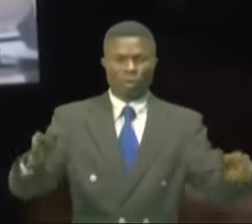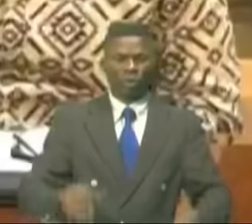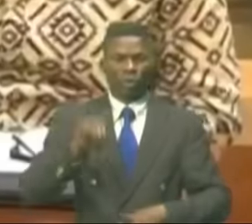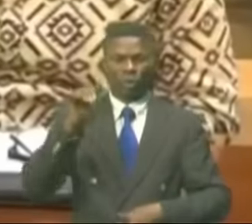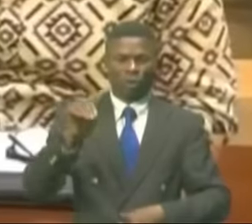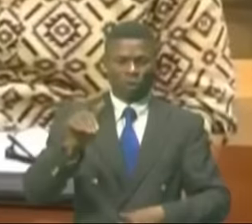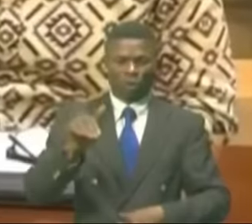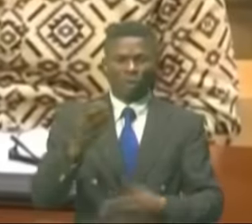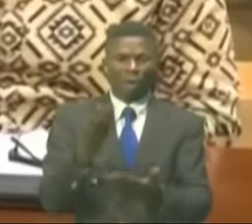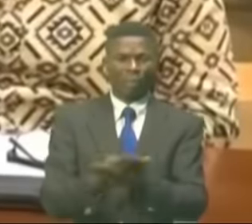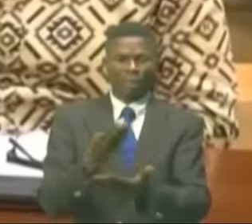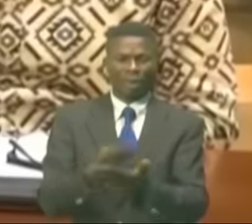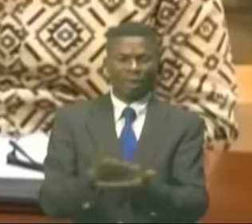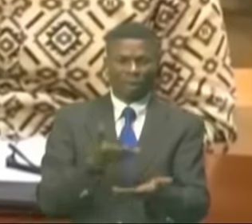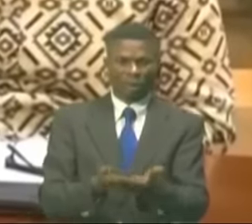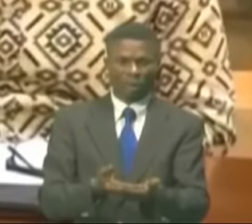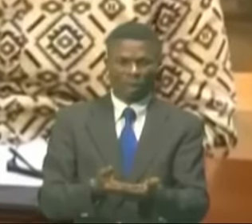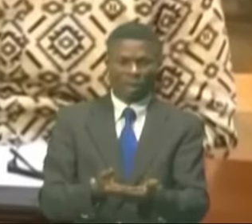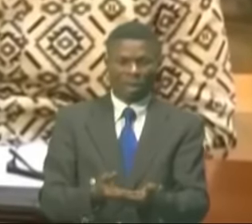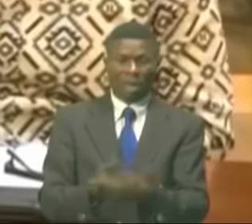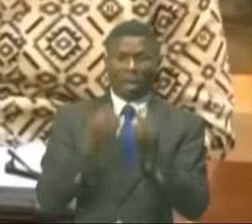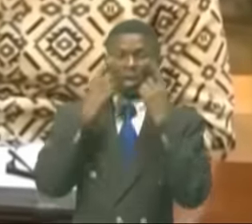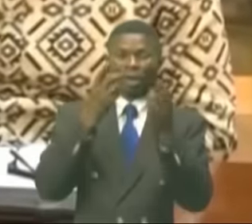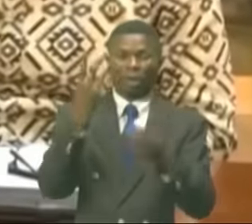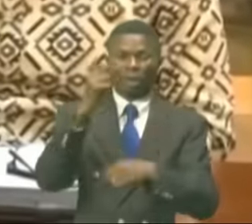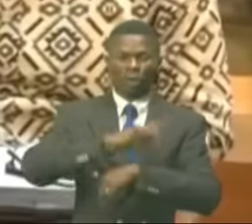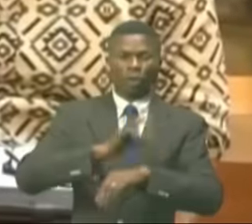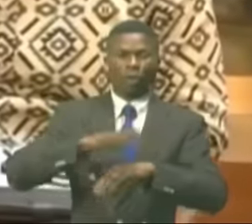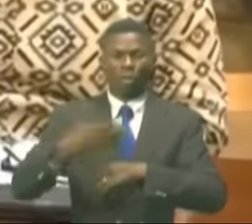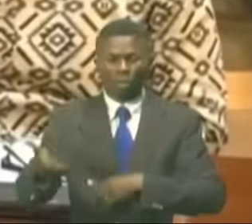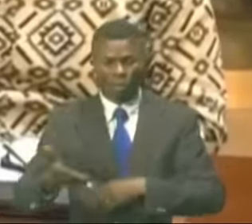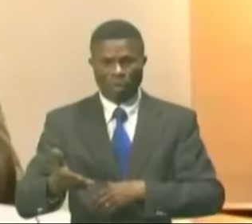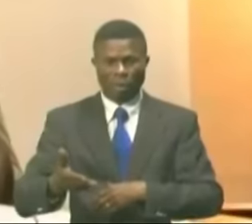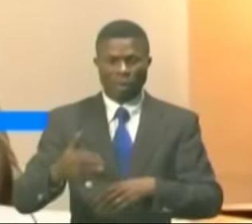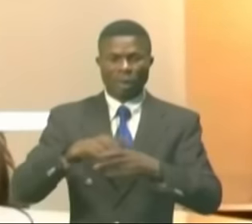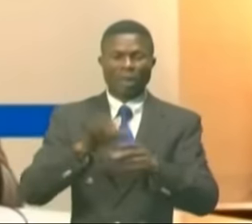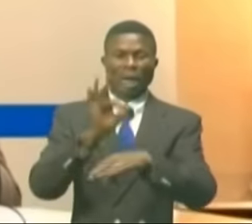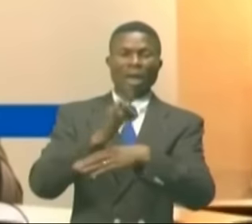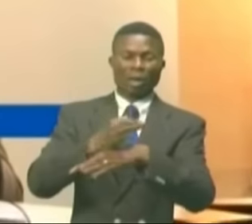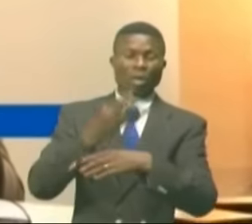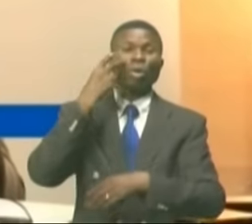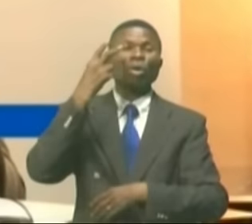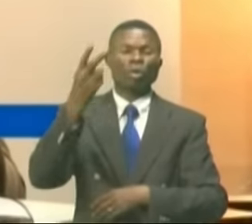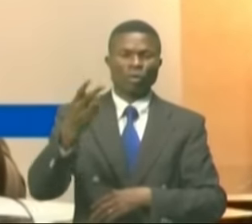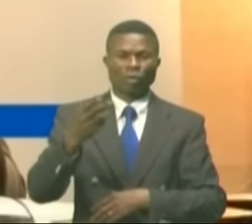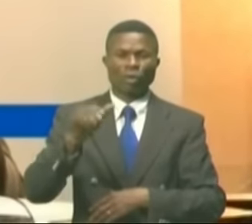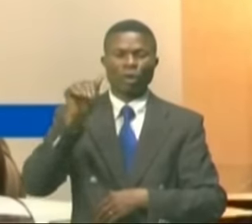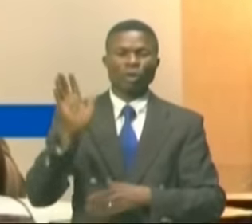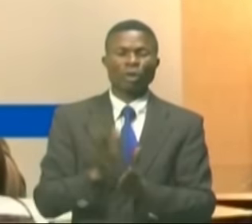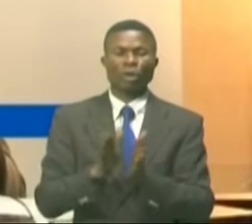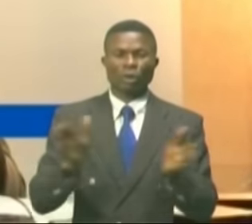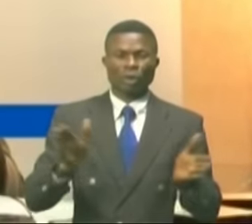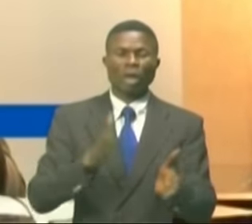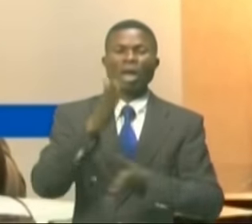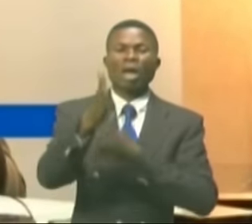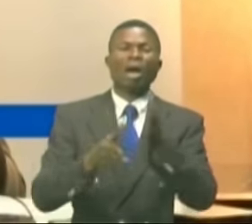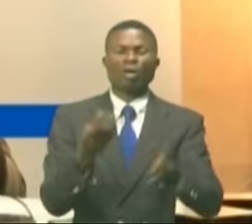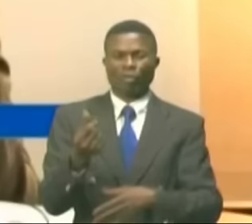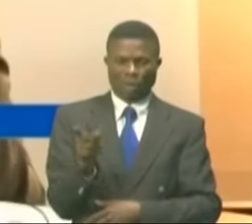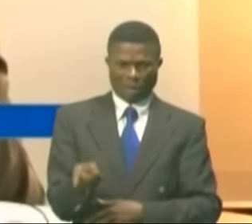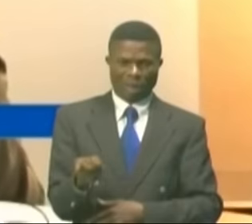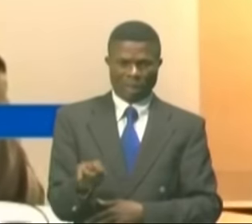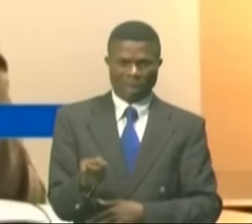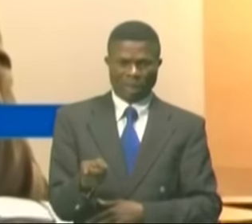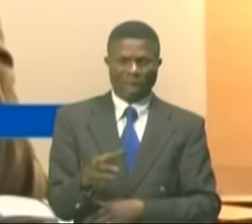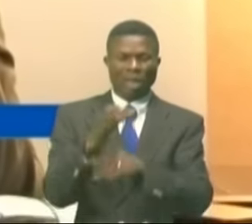de budget. Curieusement, deux jours après, c'est dans les réseaux sociaux qu'on retrouve que le DG a détourné ces montants,